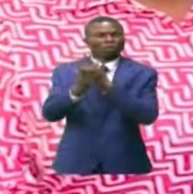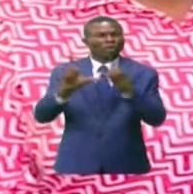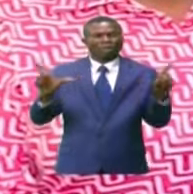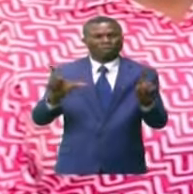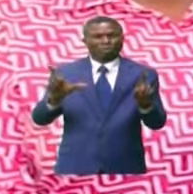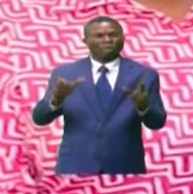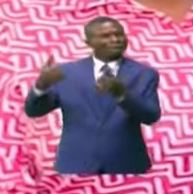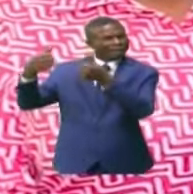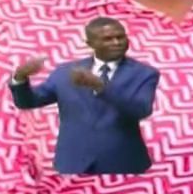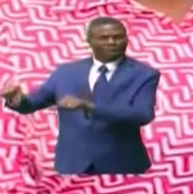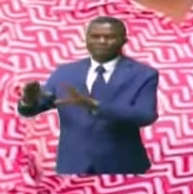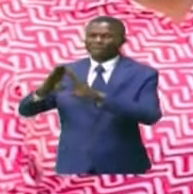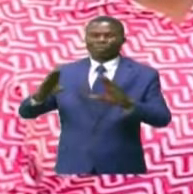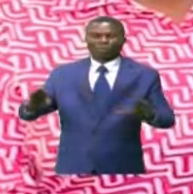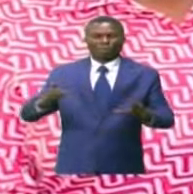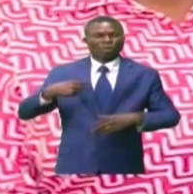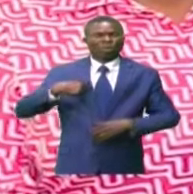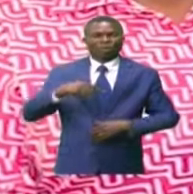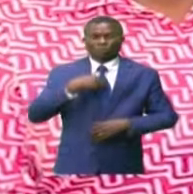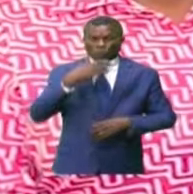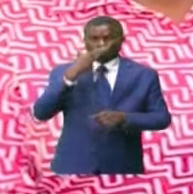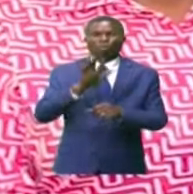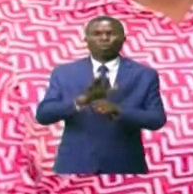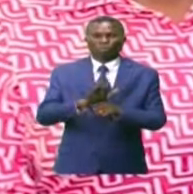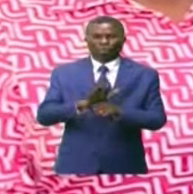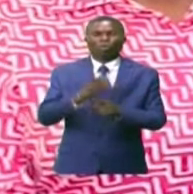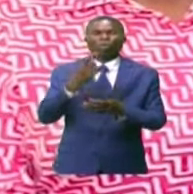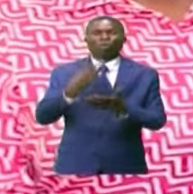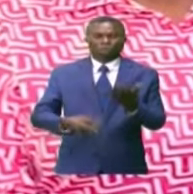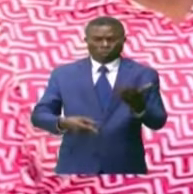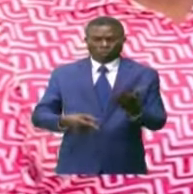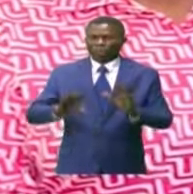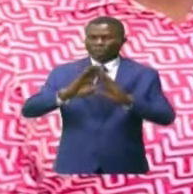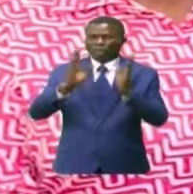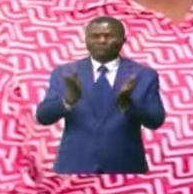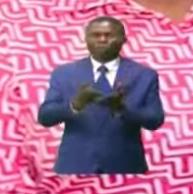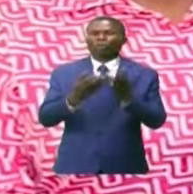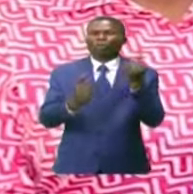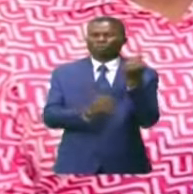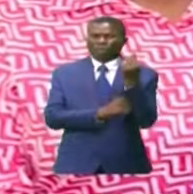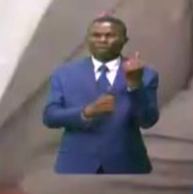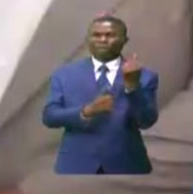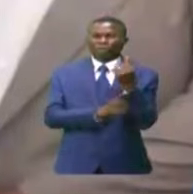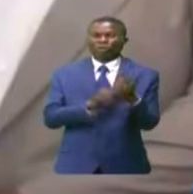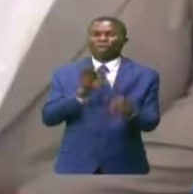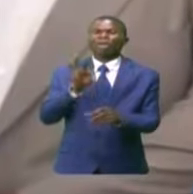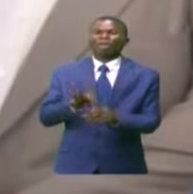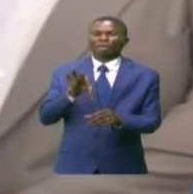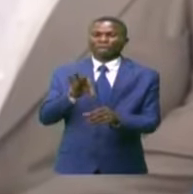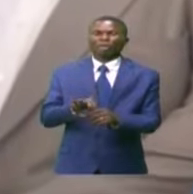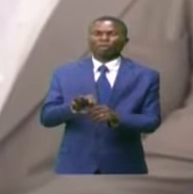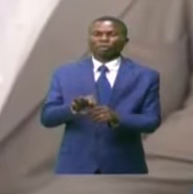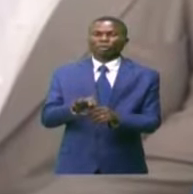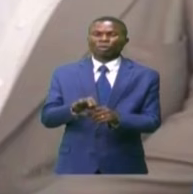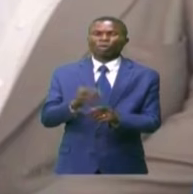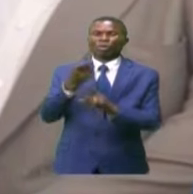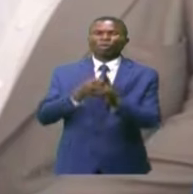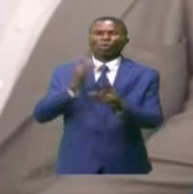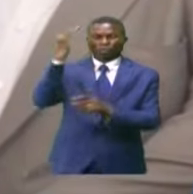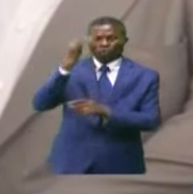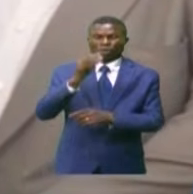de rester. Nous promettons à tout le monde que les élections